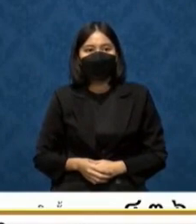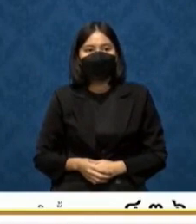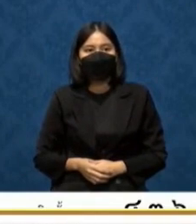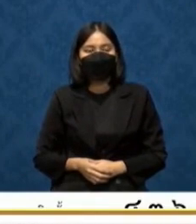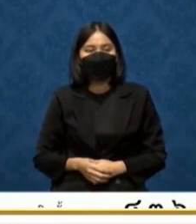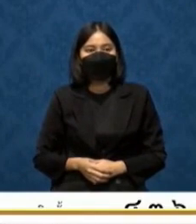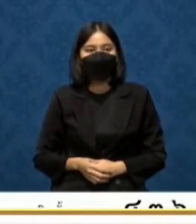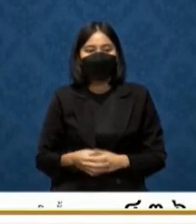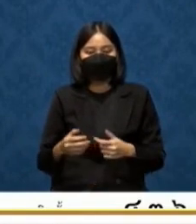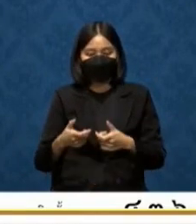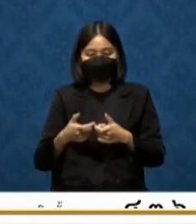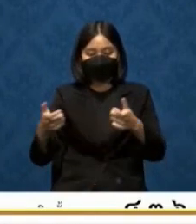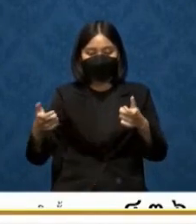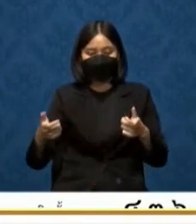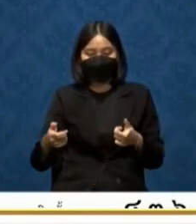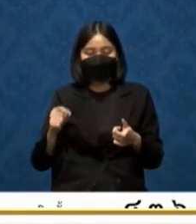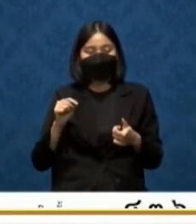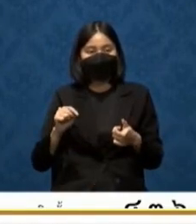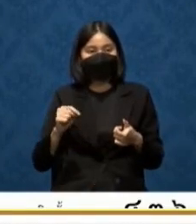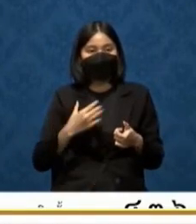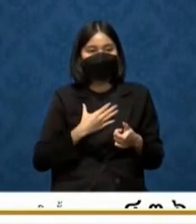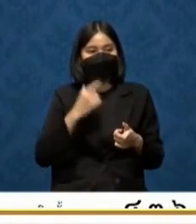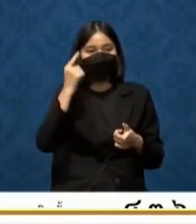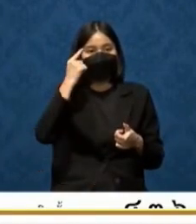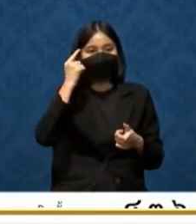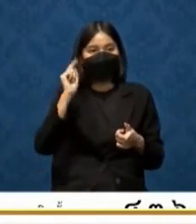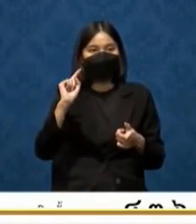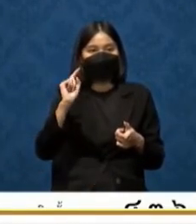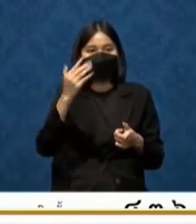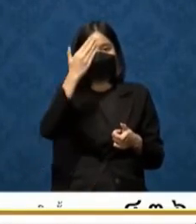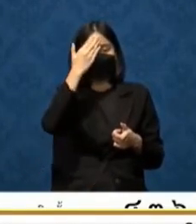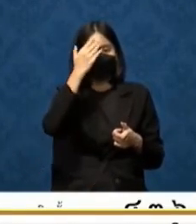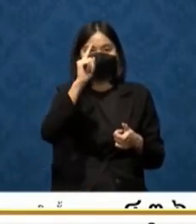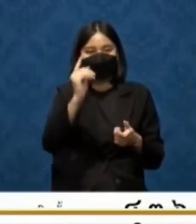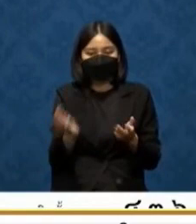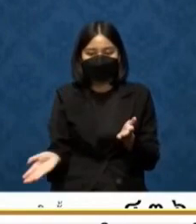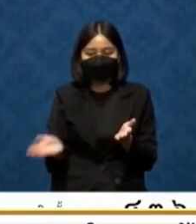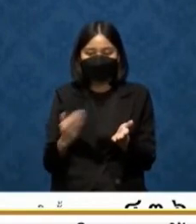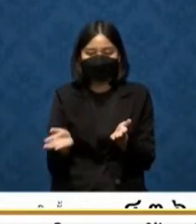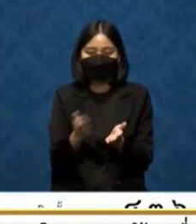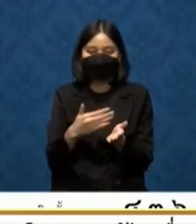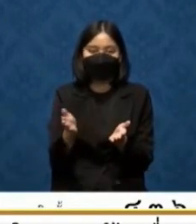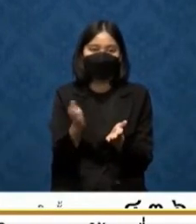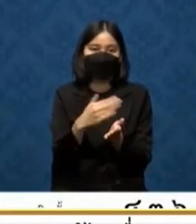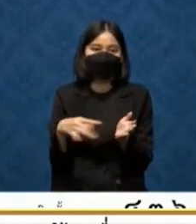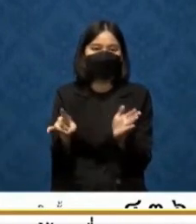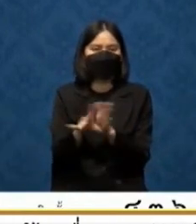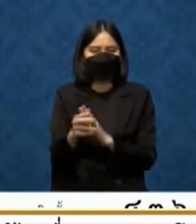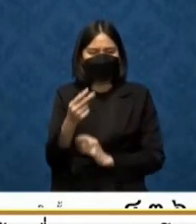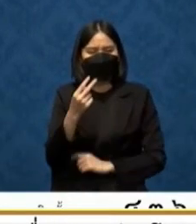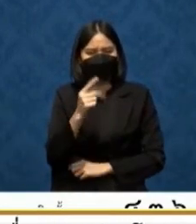impressionก็ได